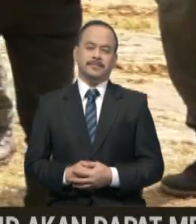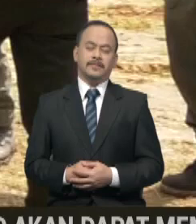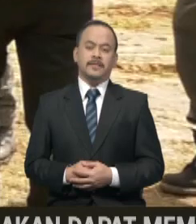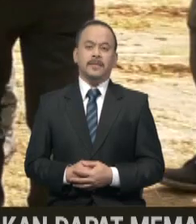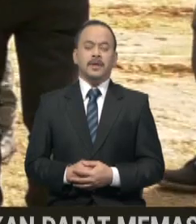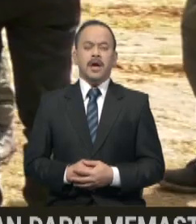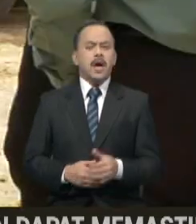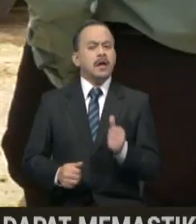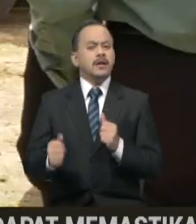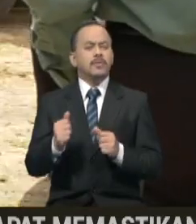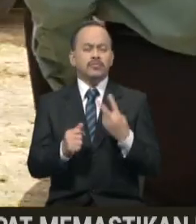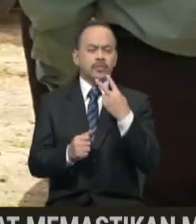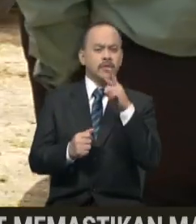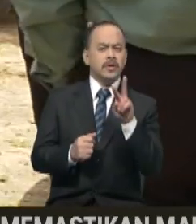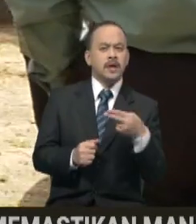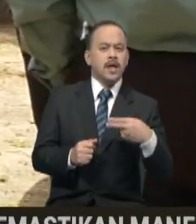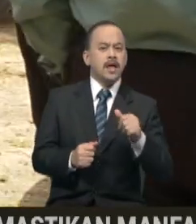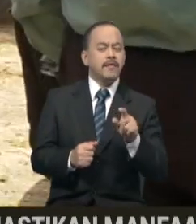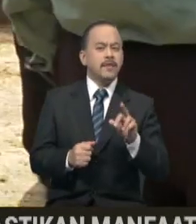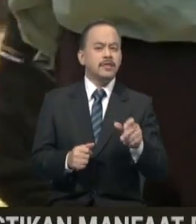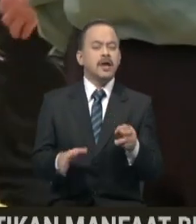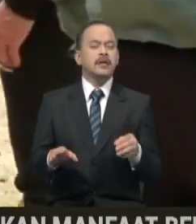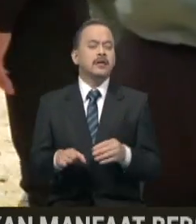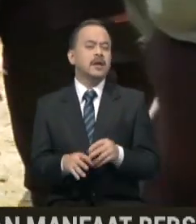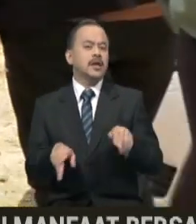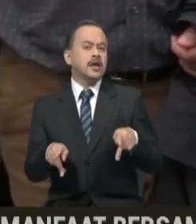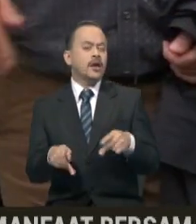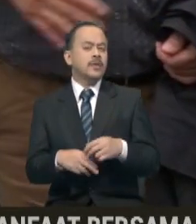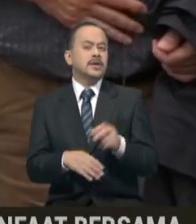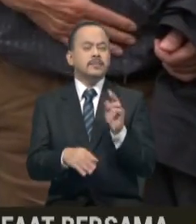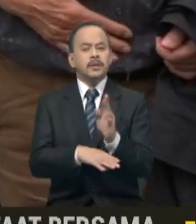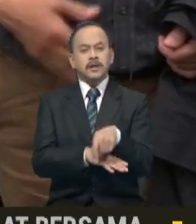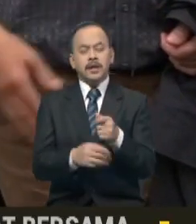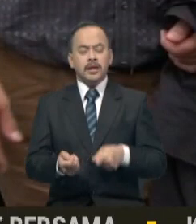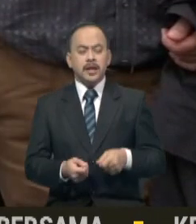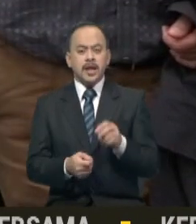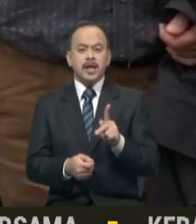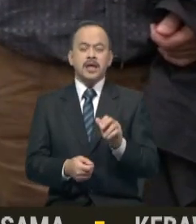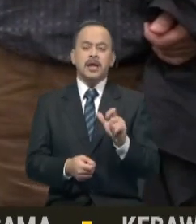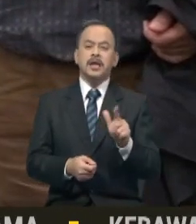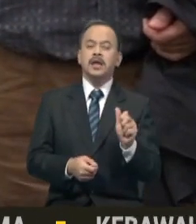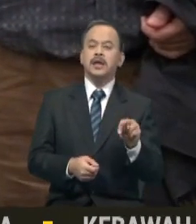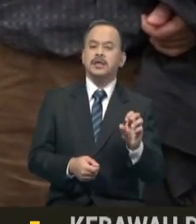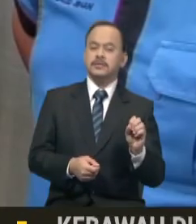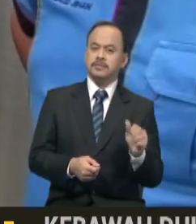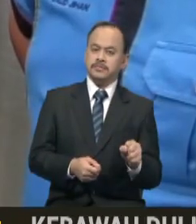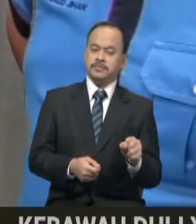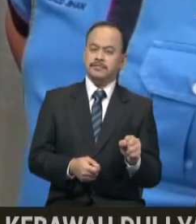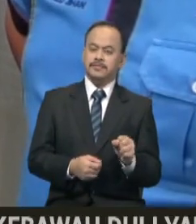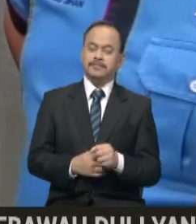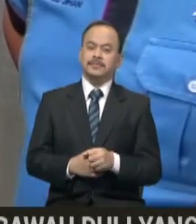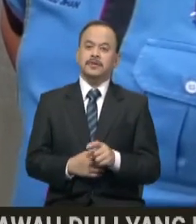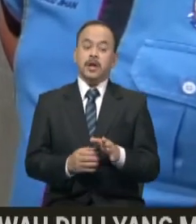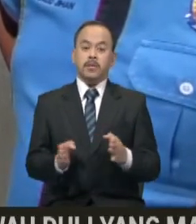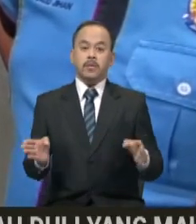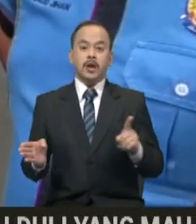Juga ditinjau syarikat Harvest Moon Trading di kawasan kemajuan pertanian Kilanas. Beroperasi di atas tapak seluas lebih